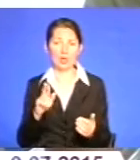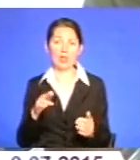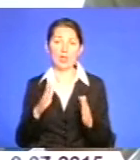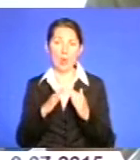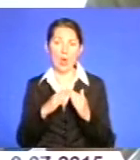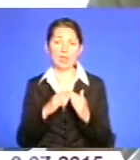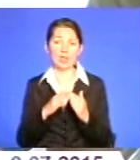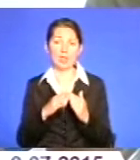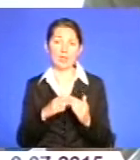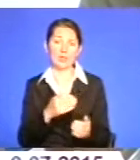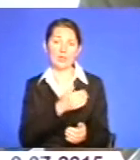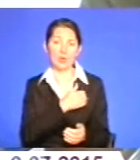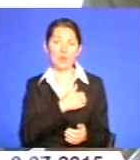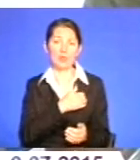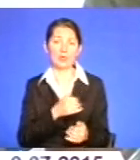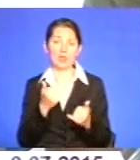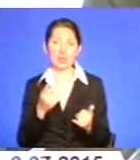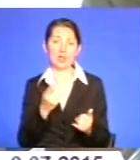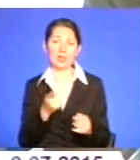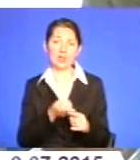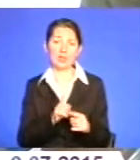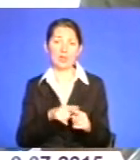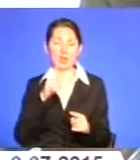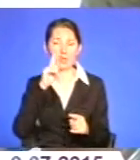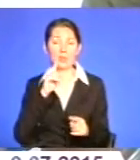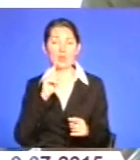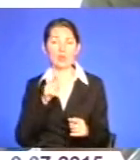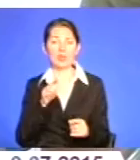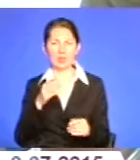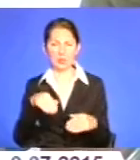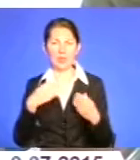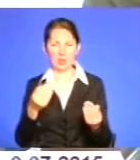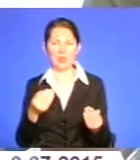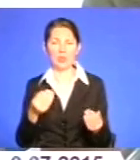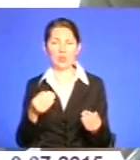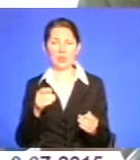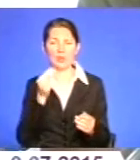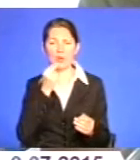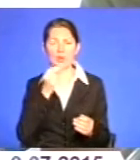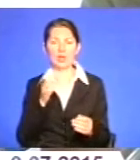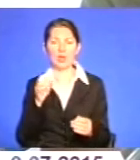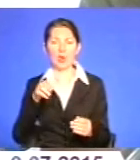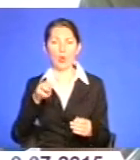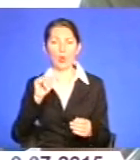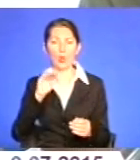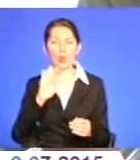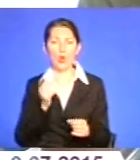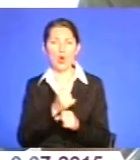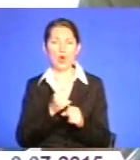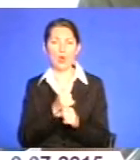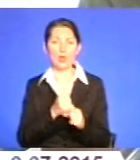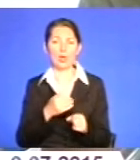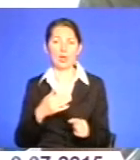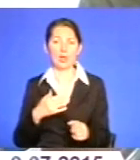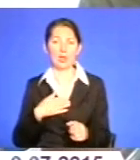вони бажають, для них це є делікатес. Ті, що їм там дають тушонки, це просто, так сказати, мій дідо казав,